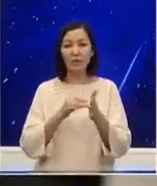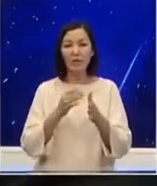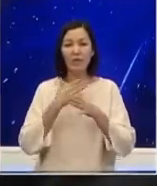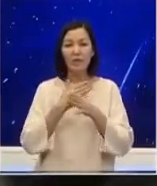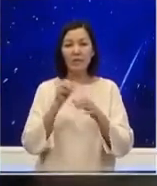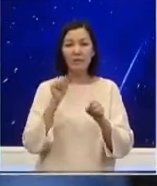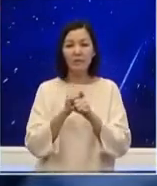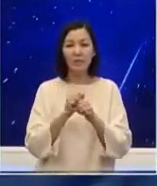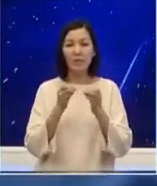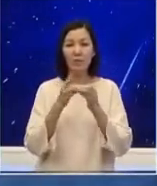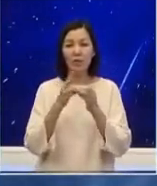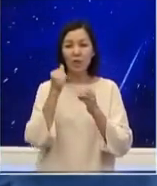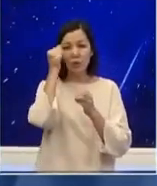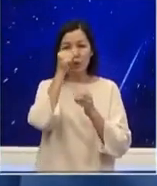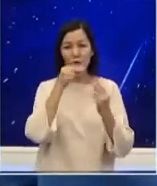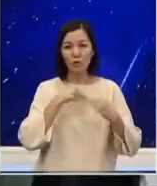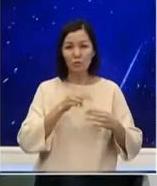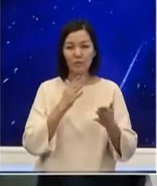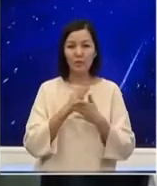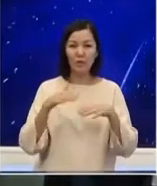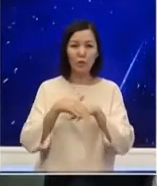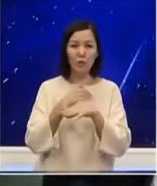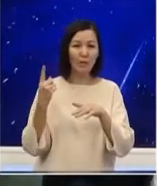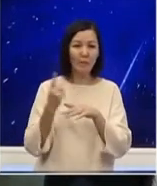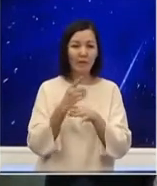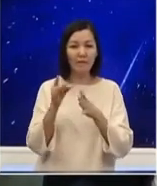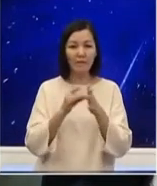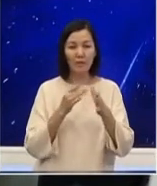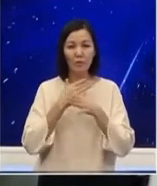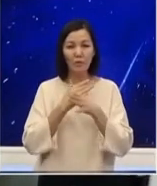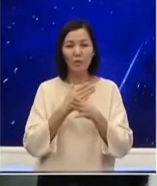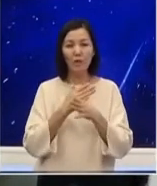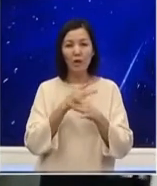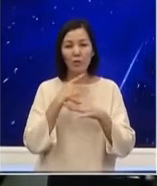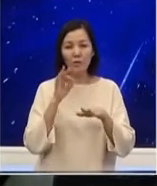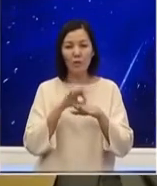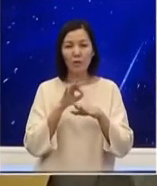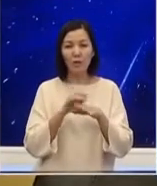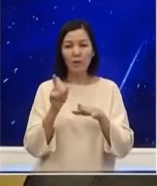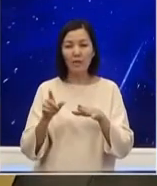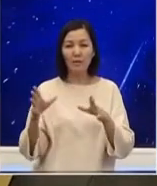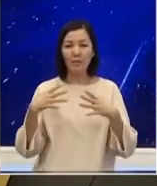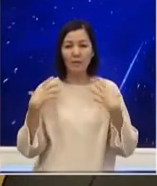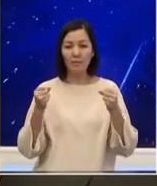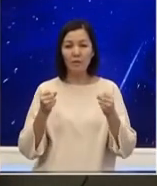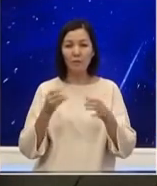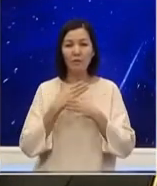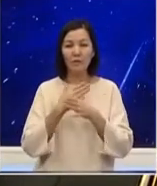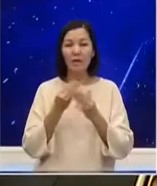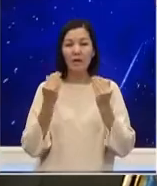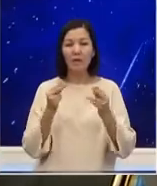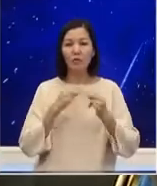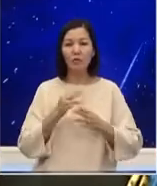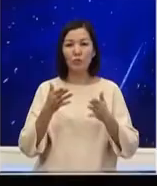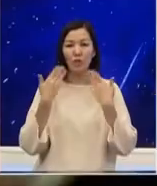фельдшері. 12 жыл тәжірибесі бар. Тұрғындарға алғашқы көмек көрсетіп, талай науқастың емделуіне септесті. Айтуынша, қазір жұмысы